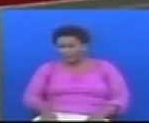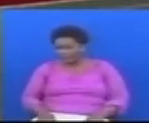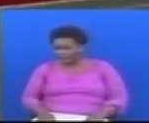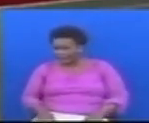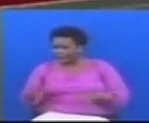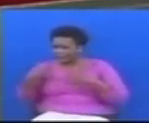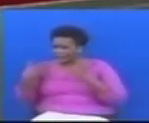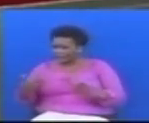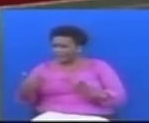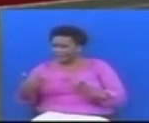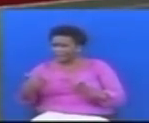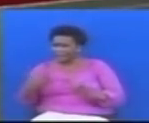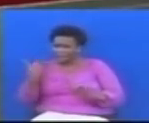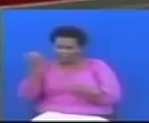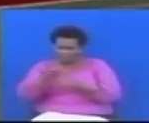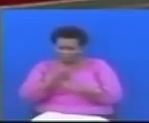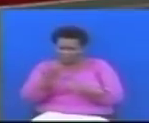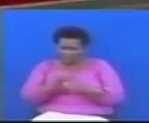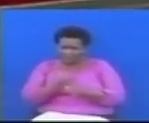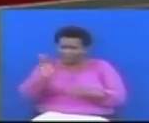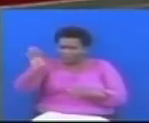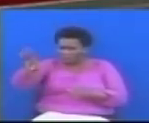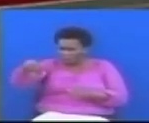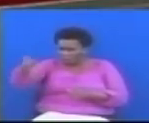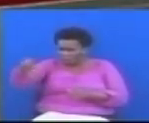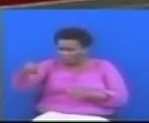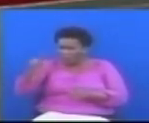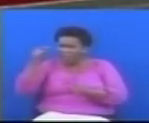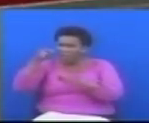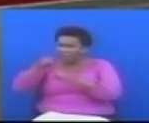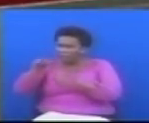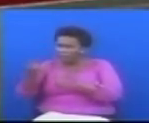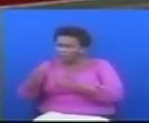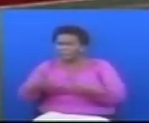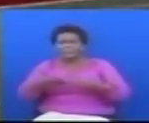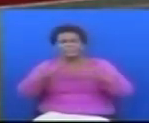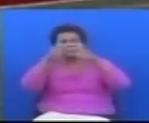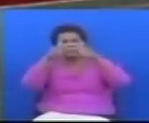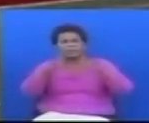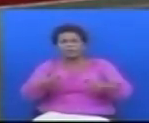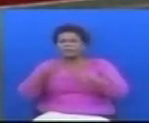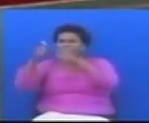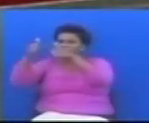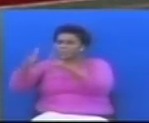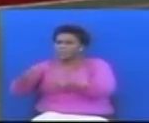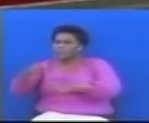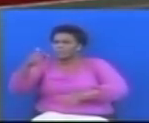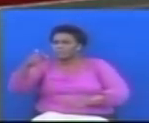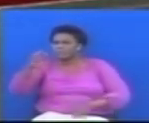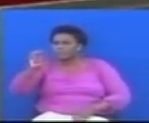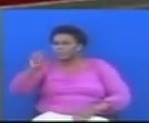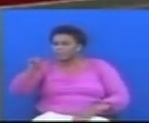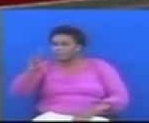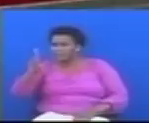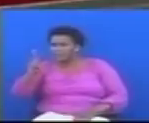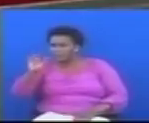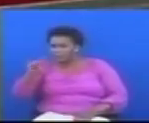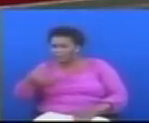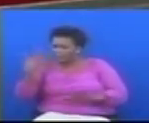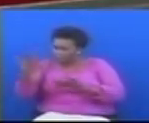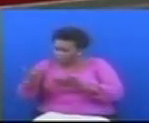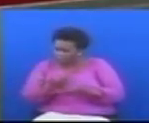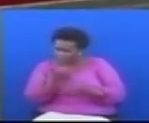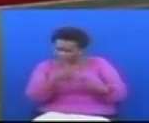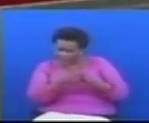nishati vijijini ni kuandaa makabrasha kwa ajili ya kutangaza zabuni na kuwapata wakandarasi wa kuanza mradi huu ili iwezeshe nchi